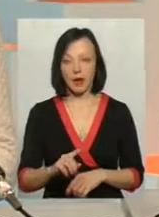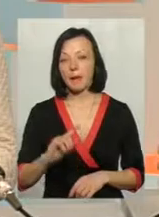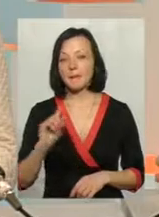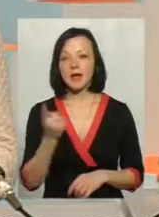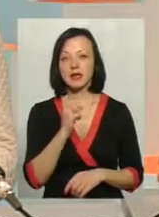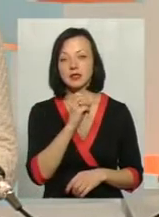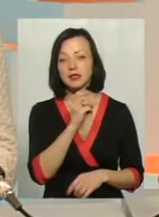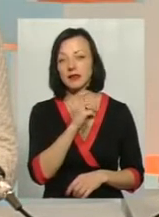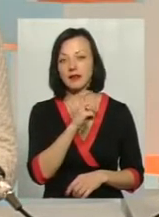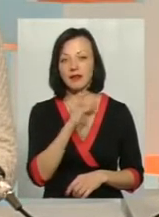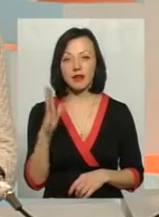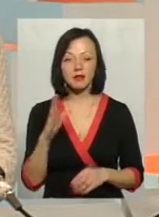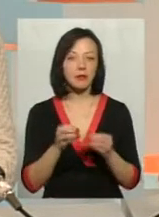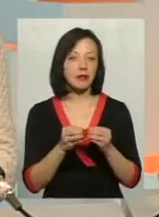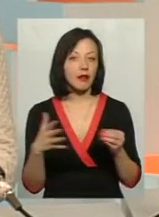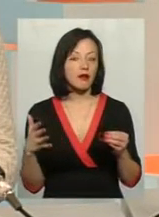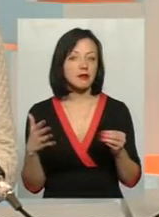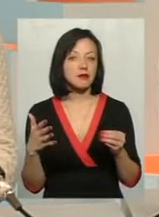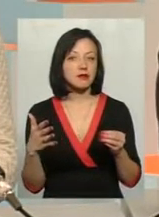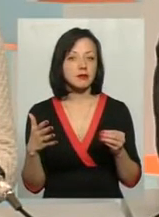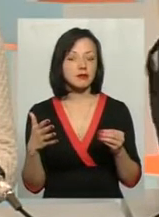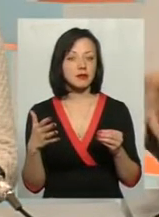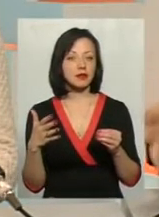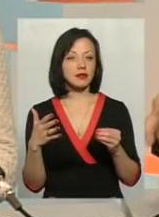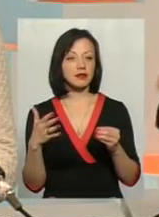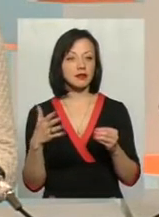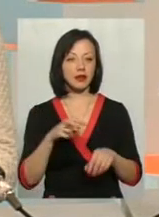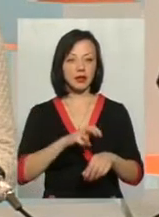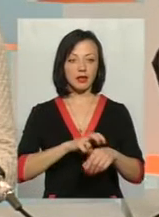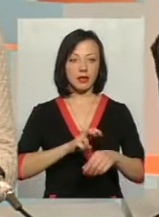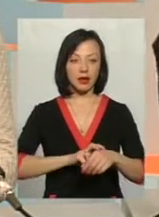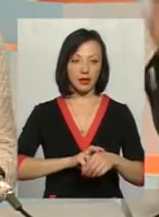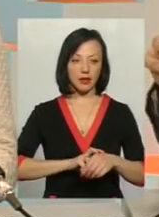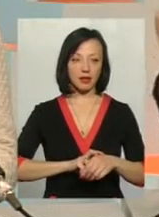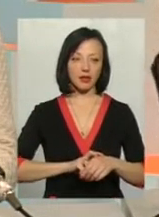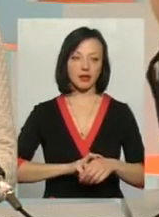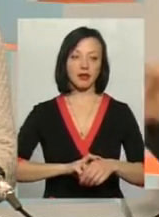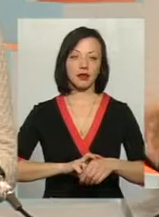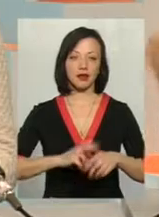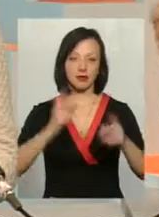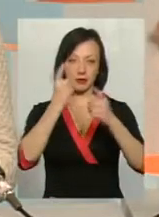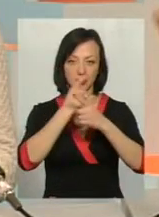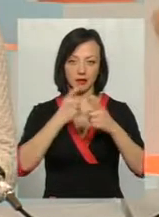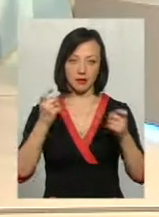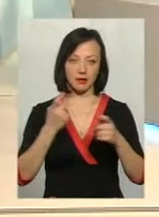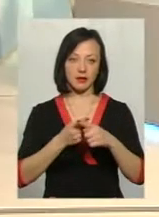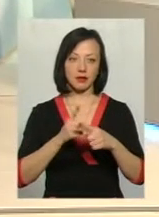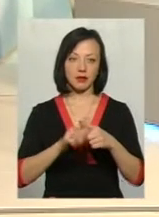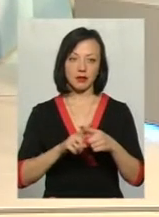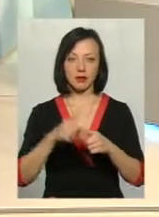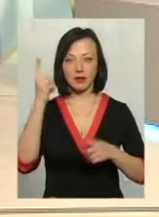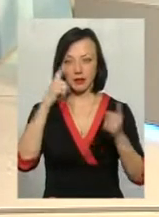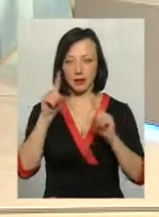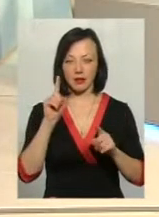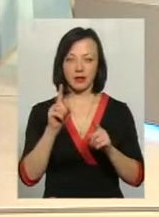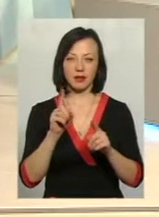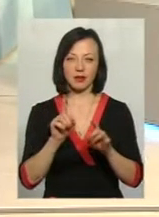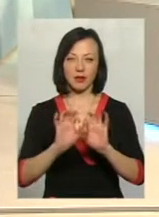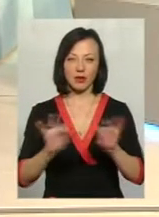хвилин 15 і лікарі в тому числі декларують фейки. Фейки, які закидують наші